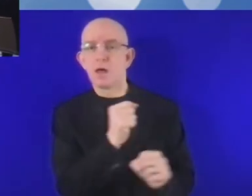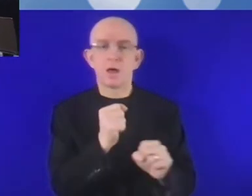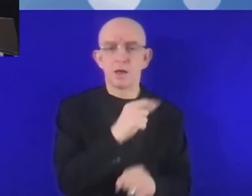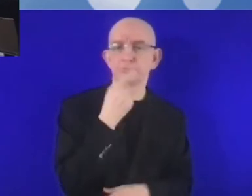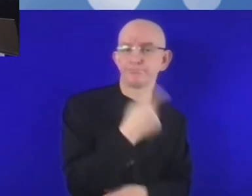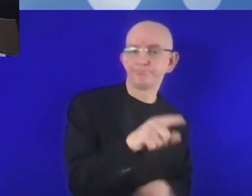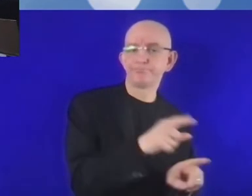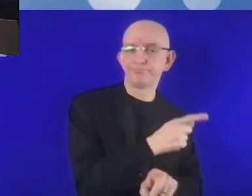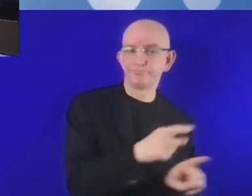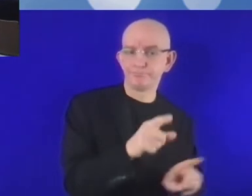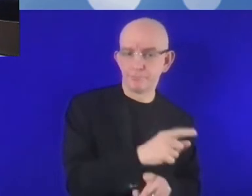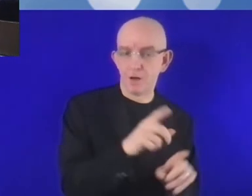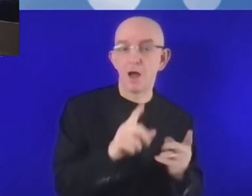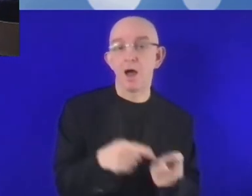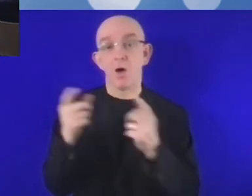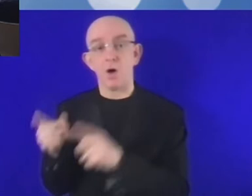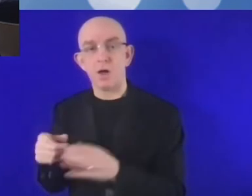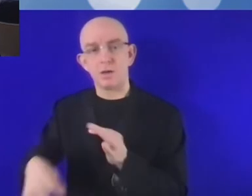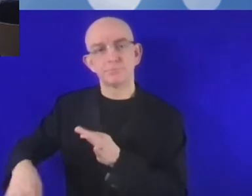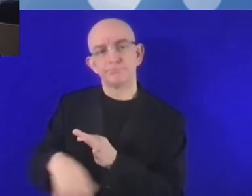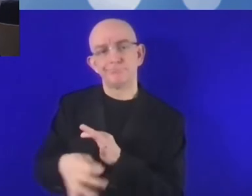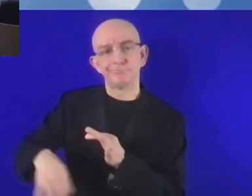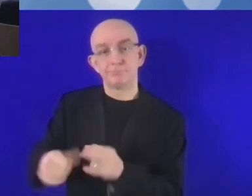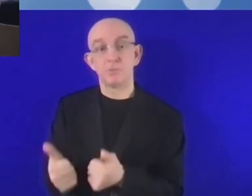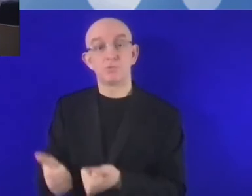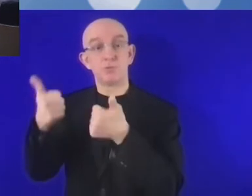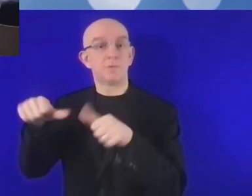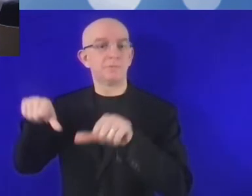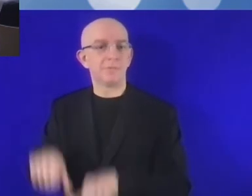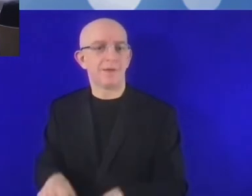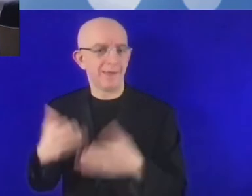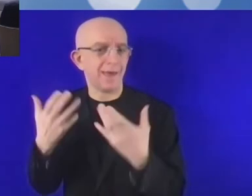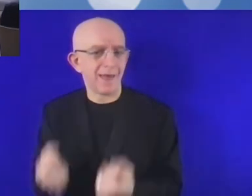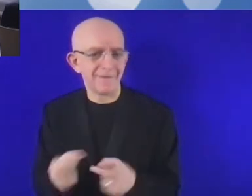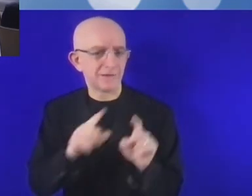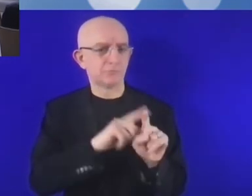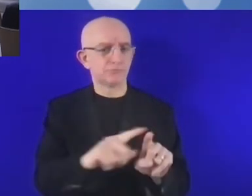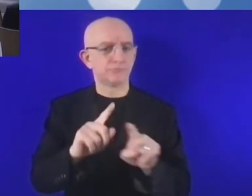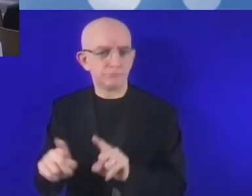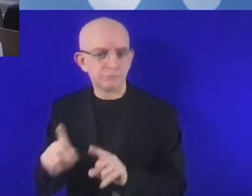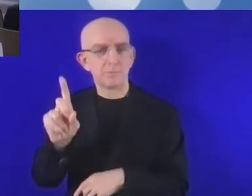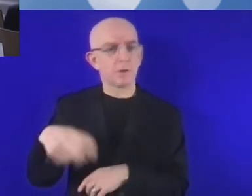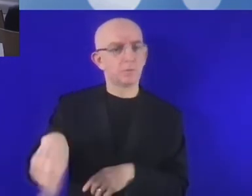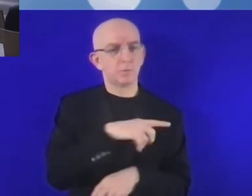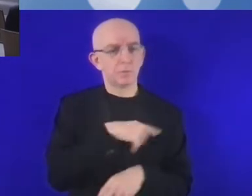ومقطوعات كلاسيكية سيئة، ولكن لدينا وبشكل واسع